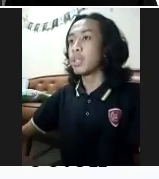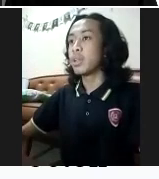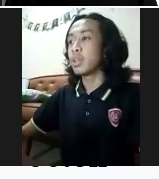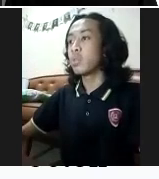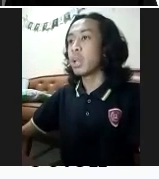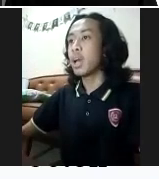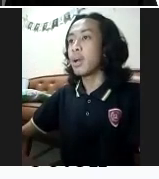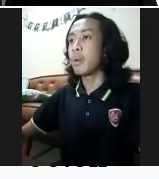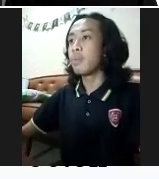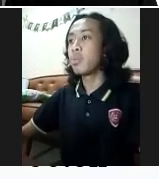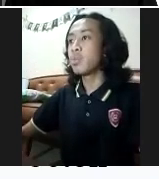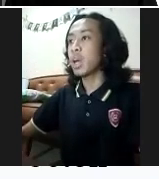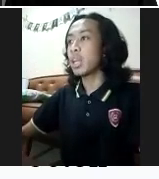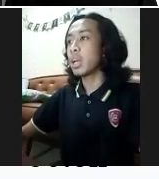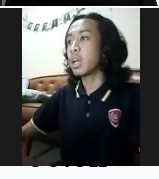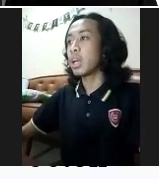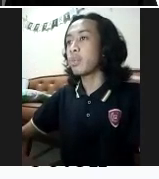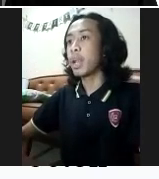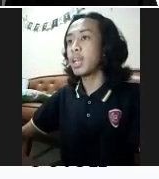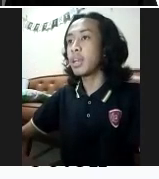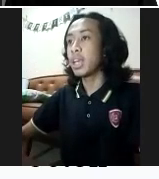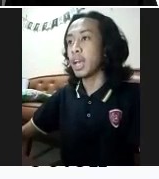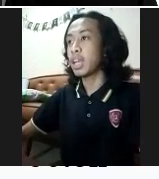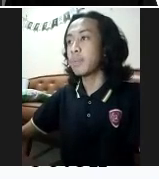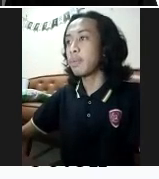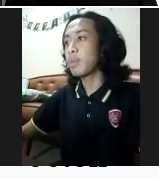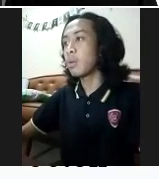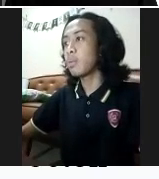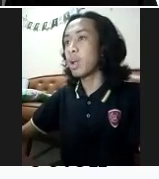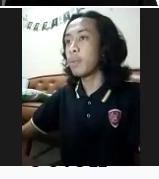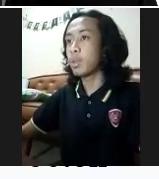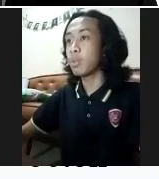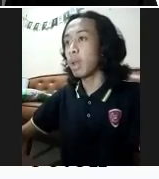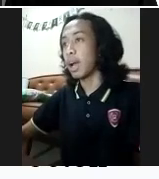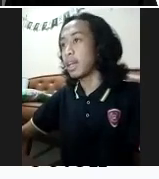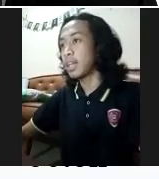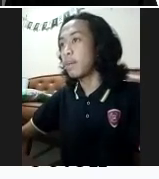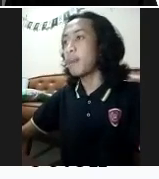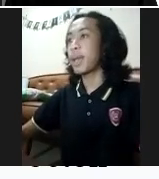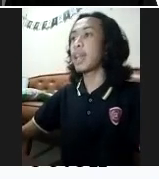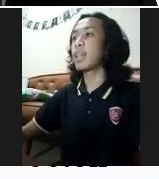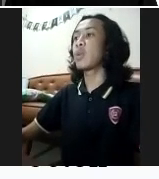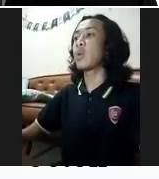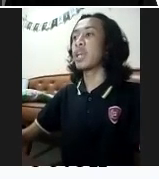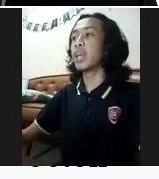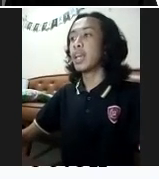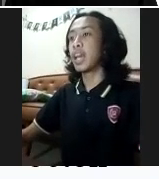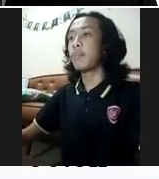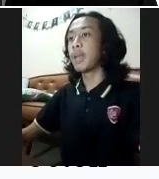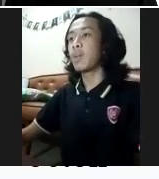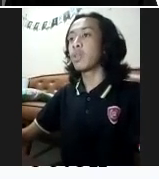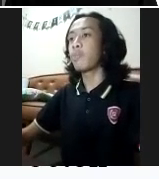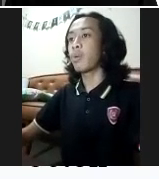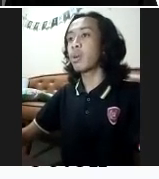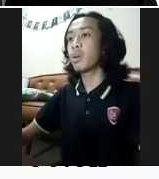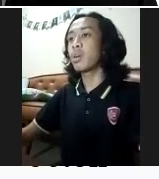konsepnya itu adalah mampu menunjukkan tanda kesopanan yang diinginkan, yang mampu melalui penggunaan beton betulang, yang mengabaikan teknologi yang lebih